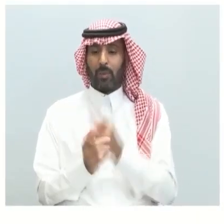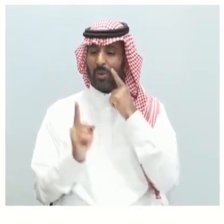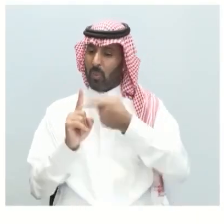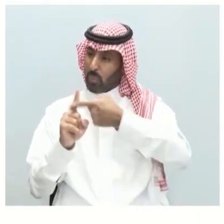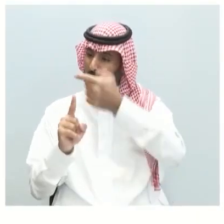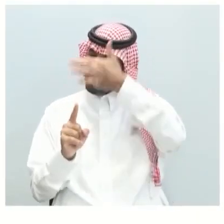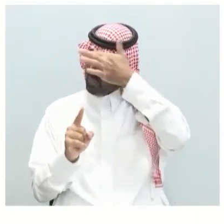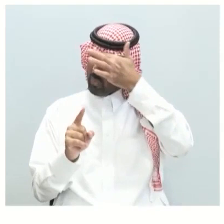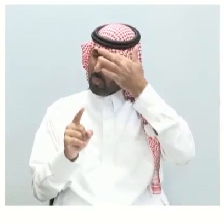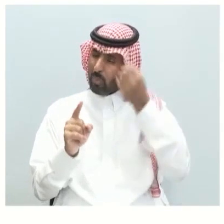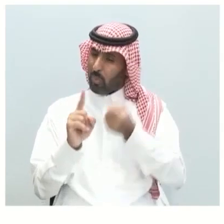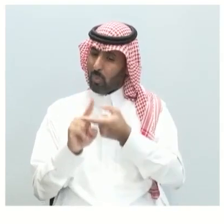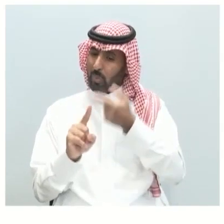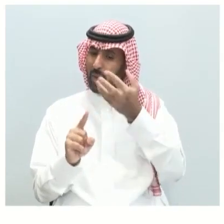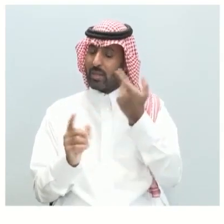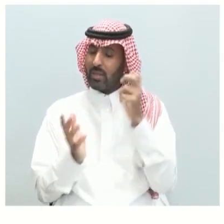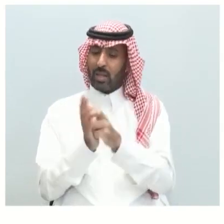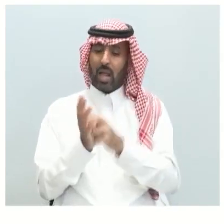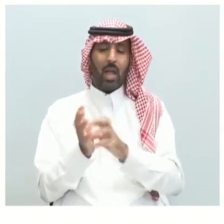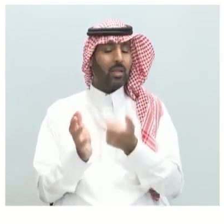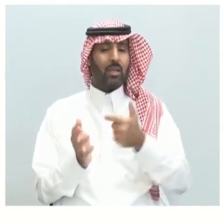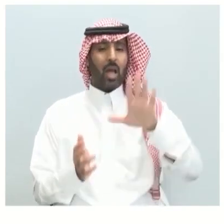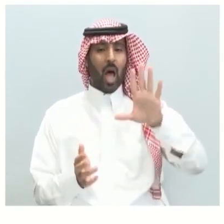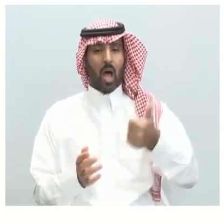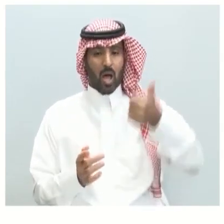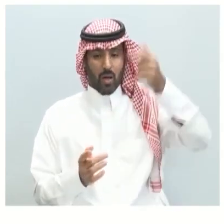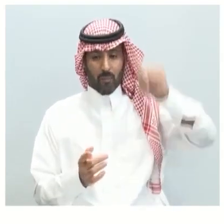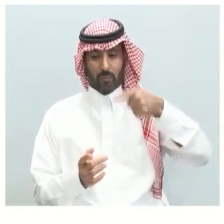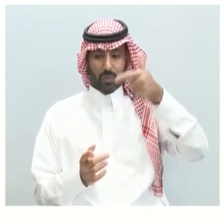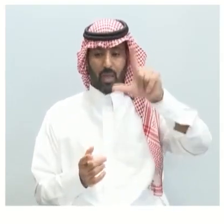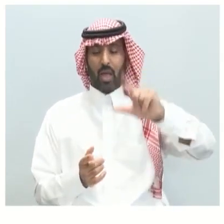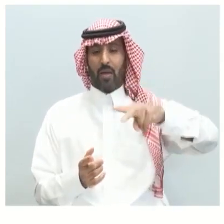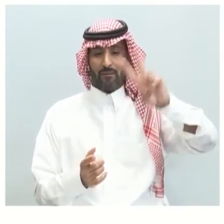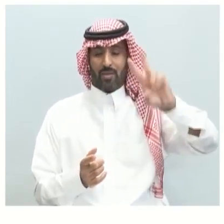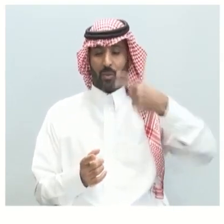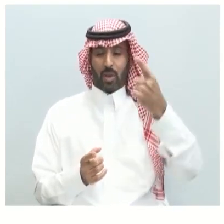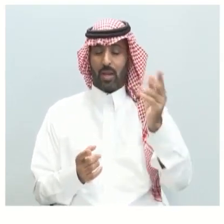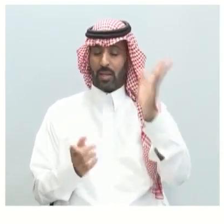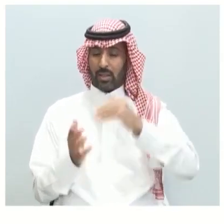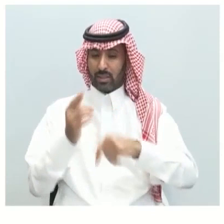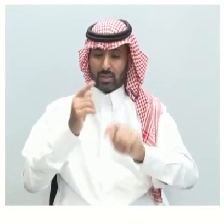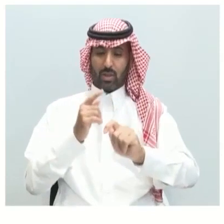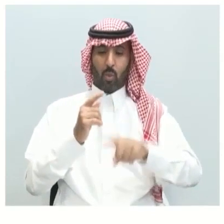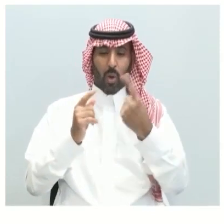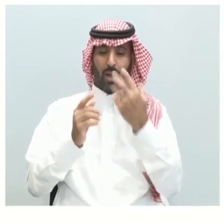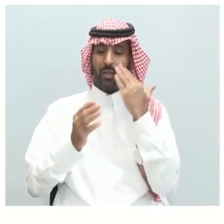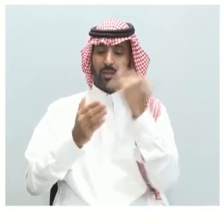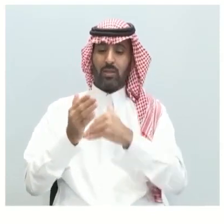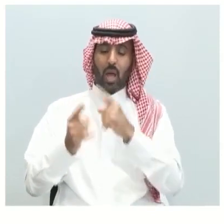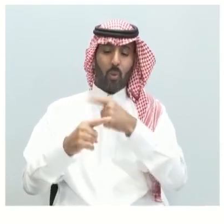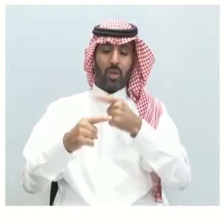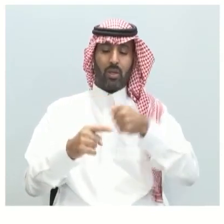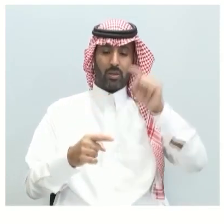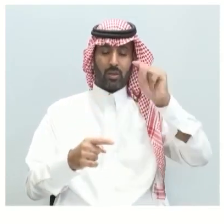ماذا تبقى لدي تبقى لدي قانون شار وما هو قانون شار الفي 1 على التي 1 تساوي ال v2 على التي